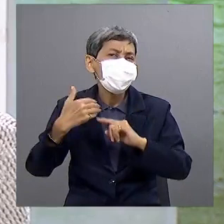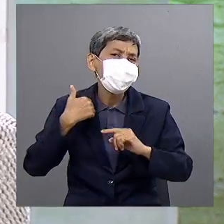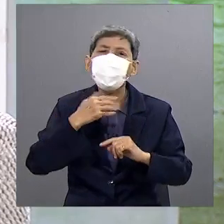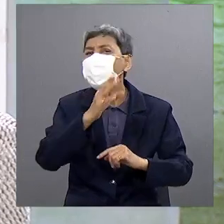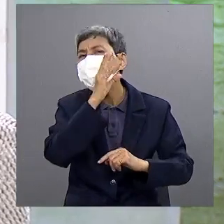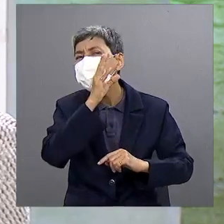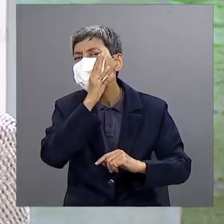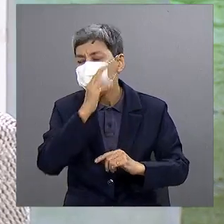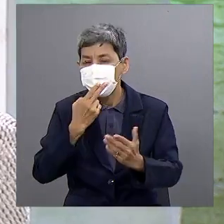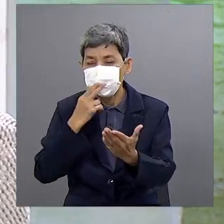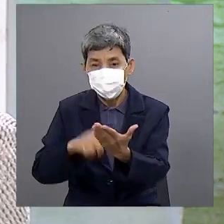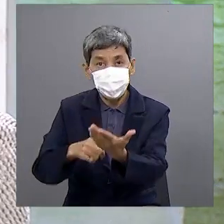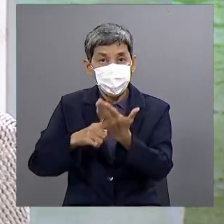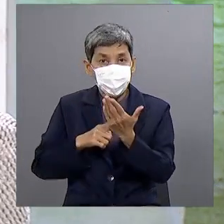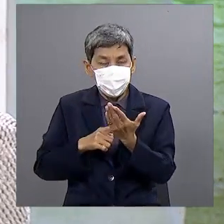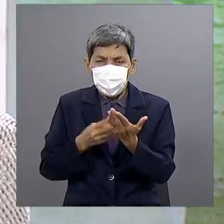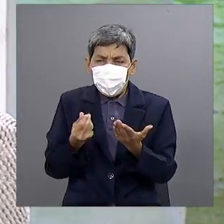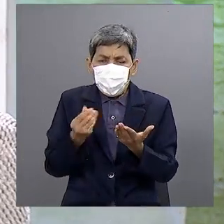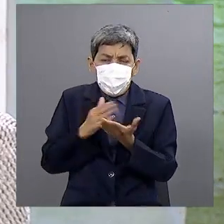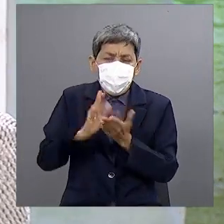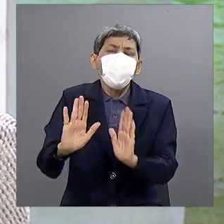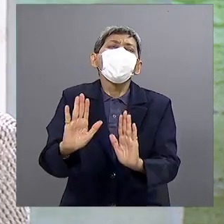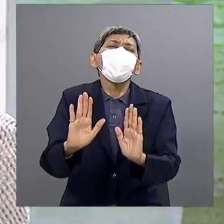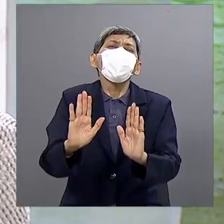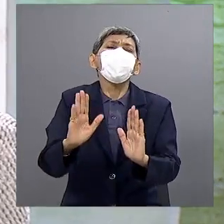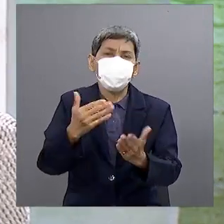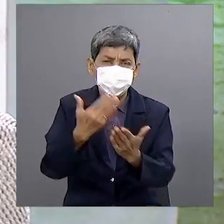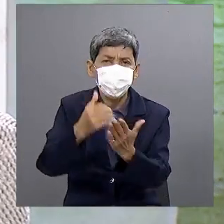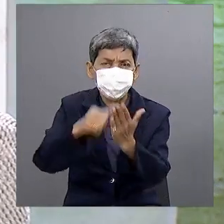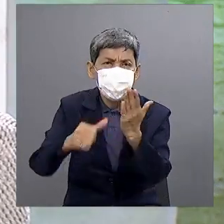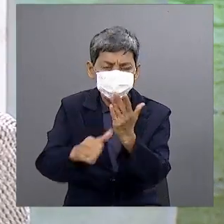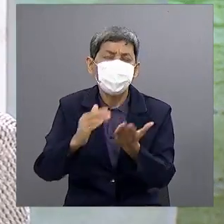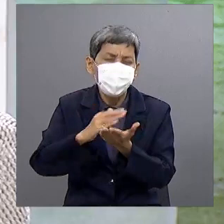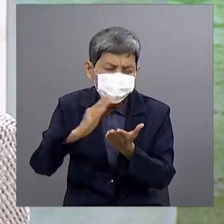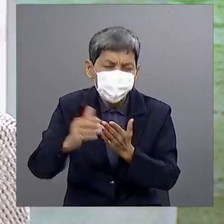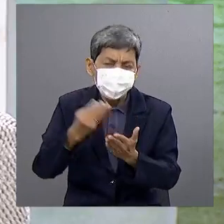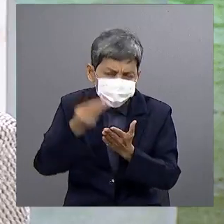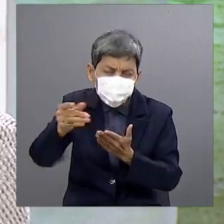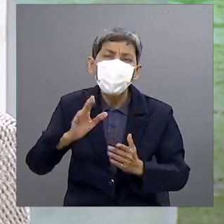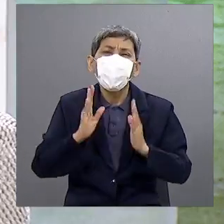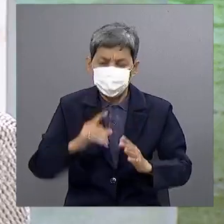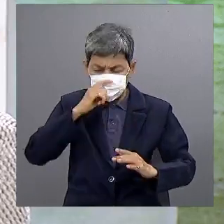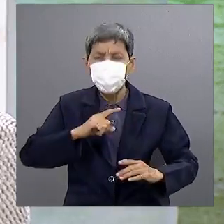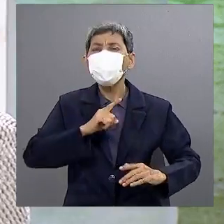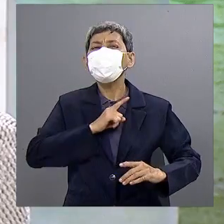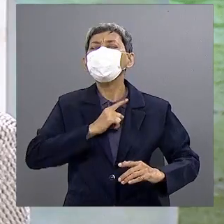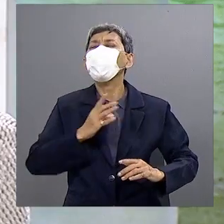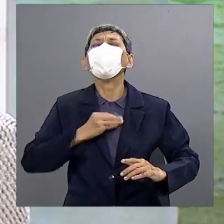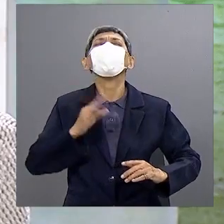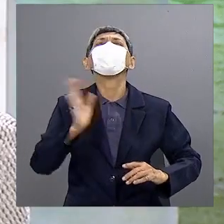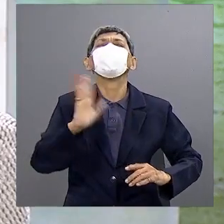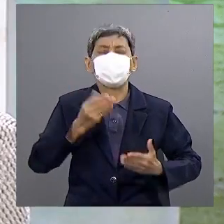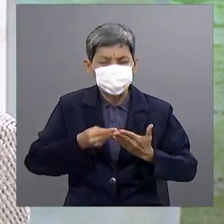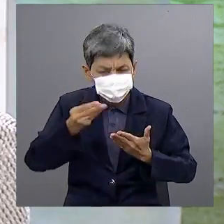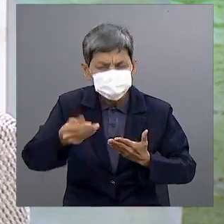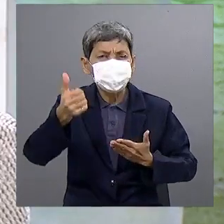แบบนี้ไม่ต้องรีบจ่ายหรอกเรื่องของการจ่ายภาษีเดี๋ยวได้จ่ายแน่นอนเป็นหน้าที่ของคนไทยไม่ต้องกลัวว่าจะไม่ได้จ่ายนะครับแต่อย